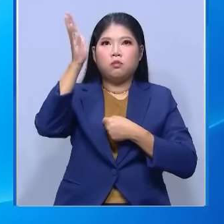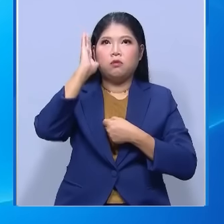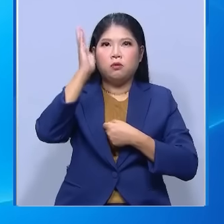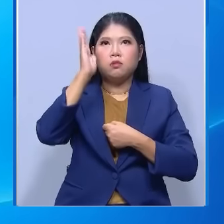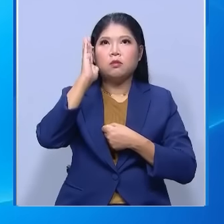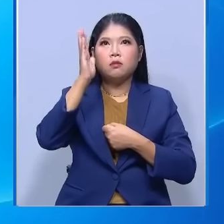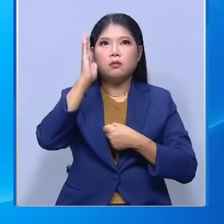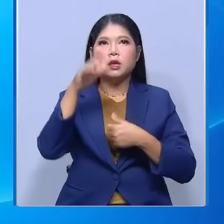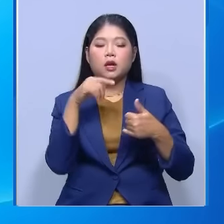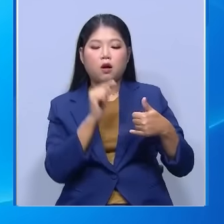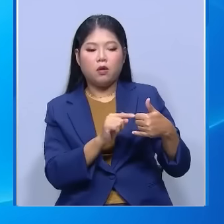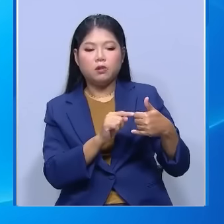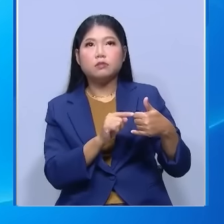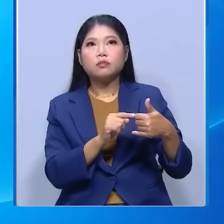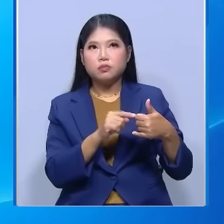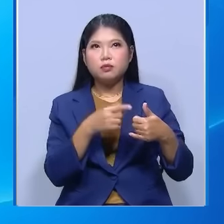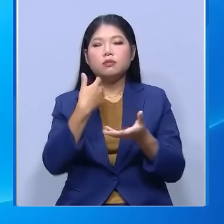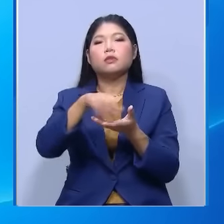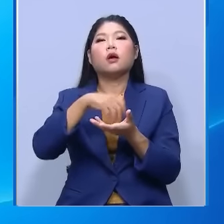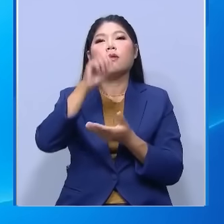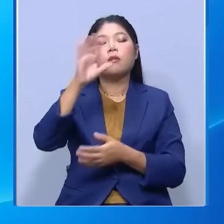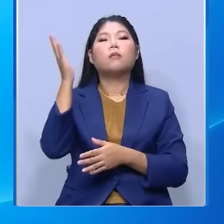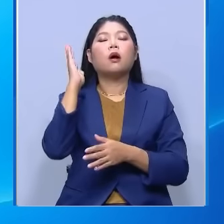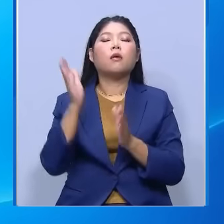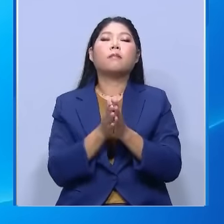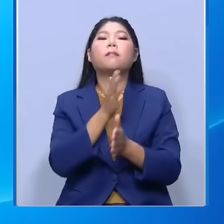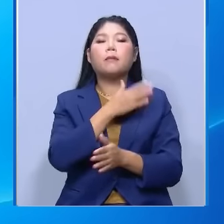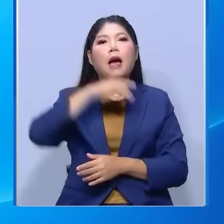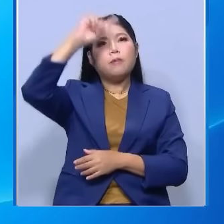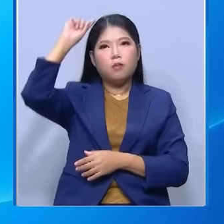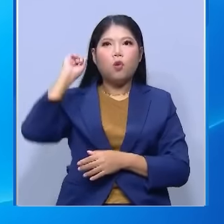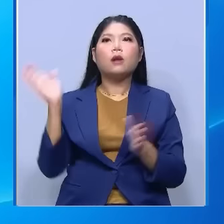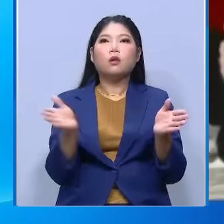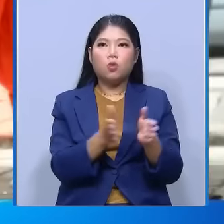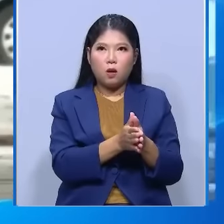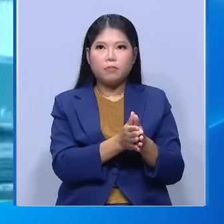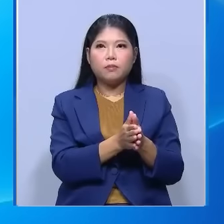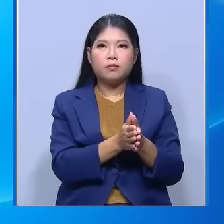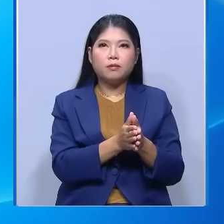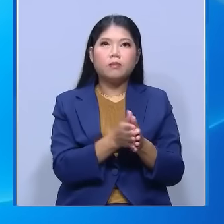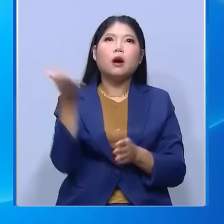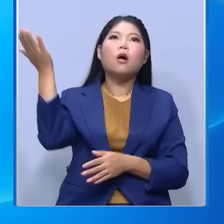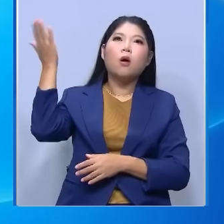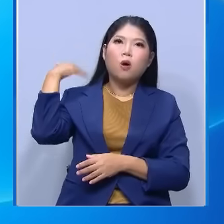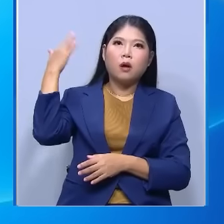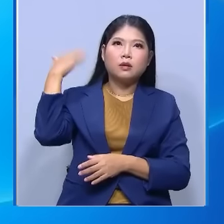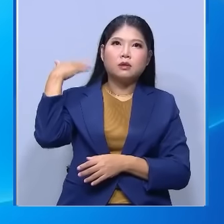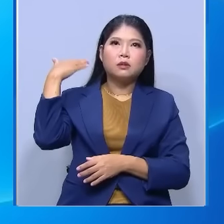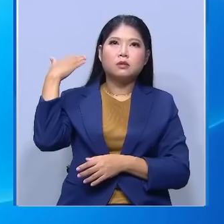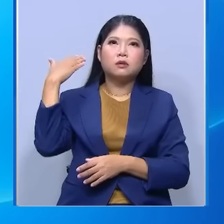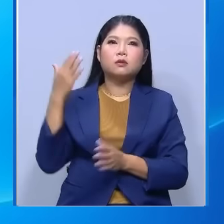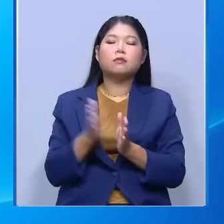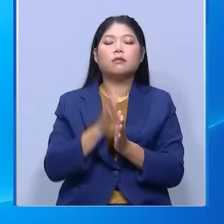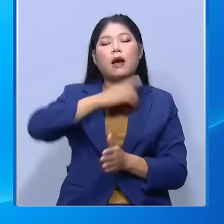ยค่ะเคยบอกว่าเคยบวชเป็นพระกับพระอาจารย์นะ นี่ภาพที่ตอนที่พี่หนุ่มบวช ค่ะ